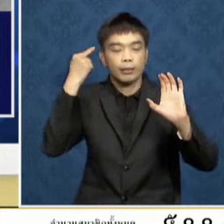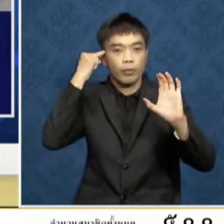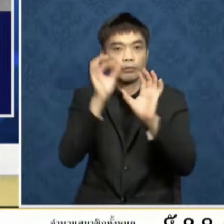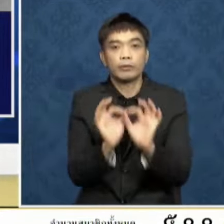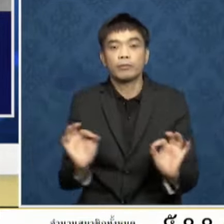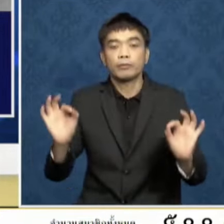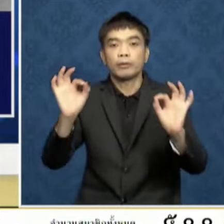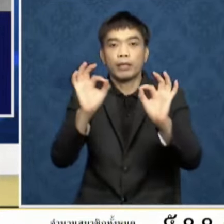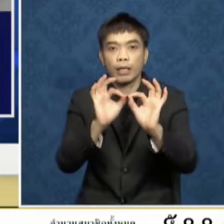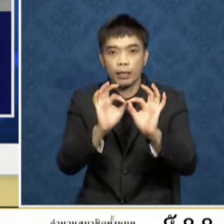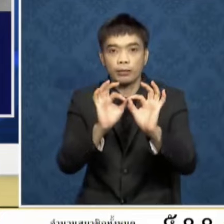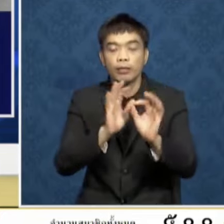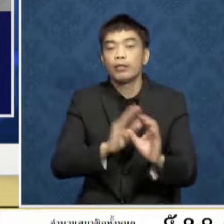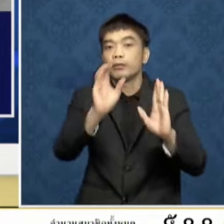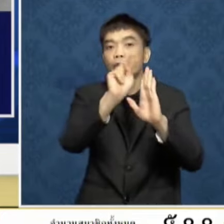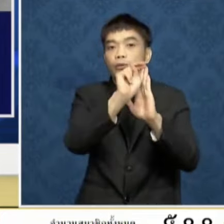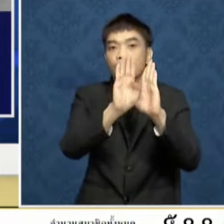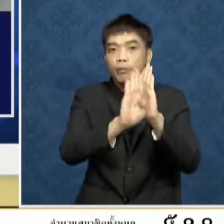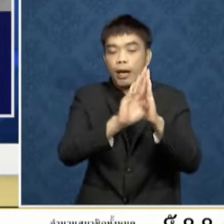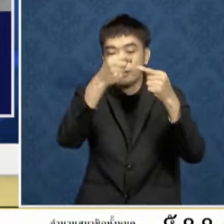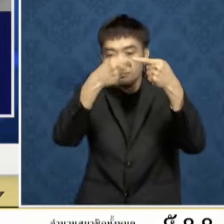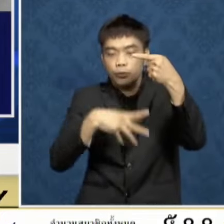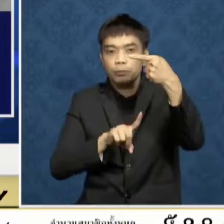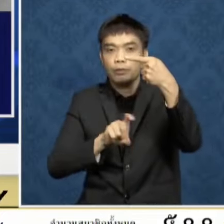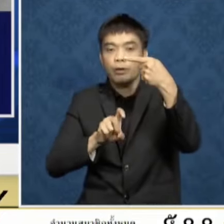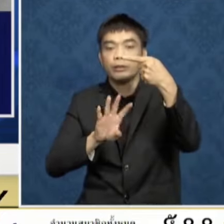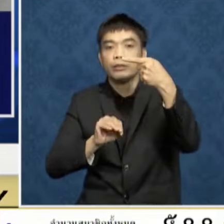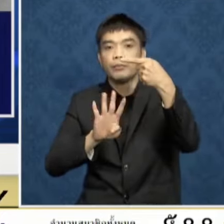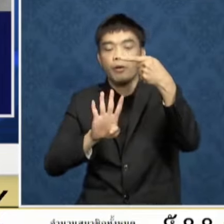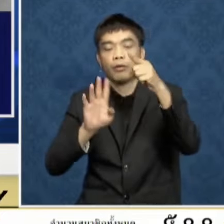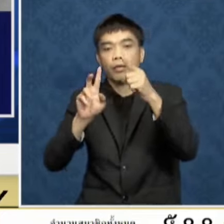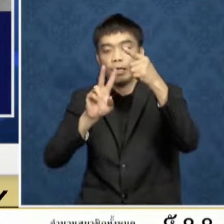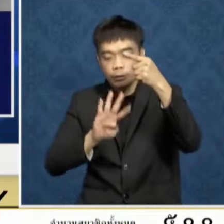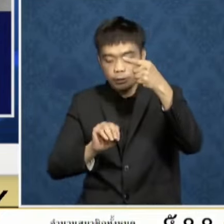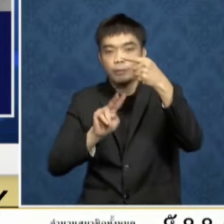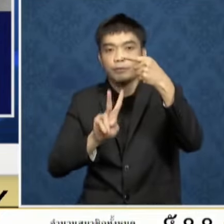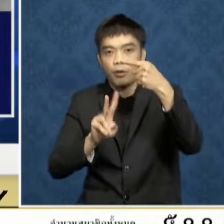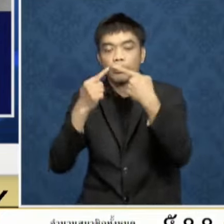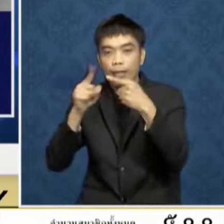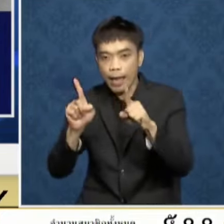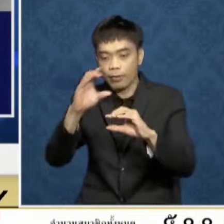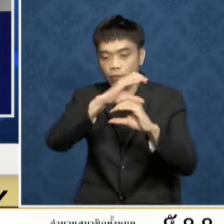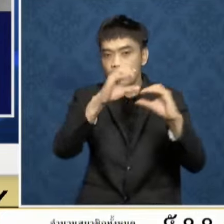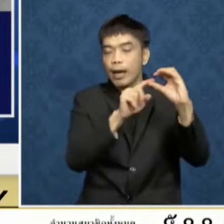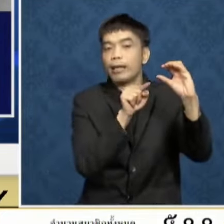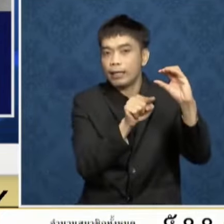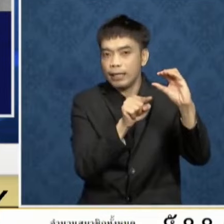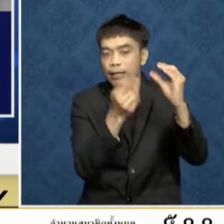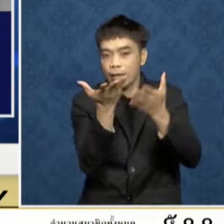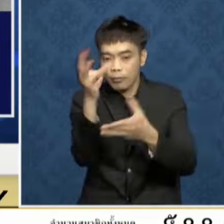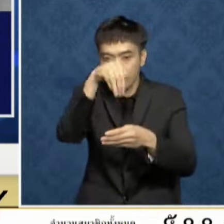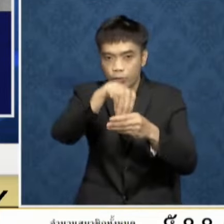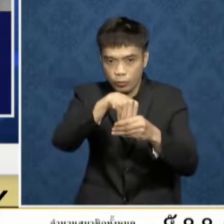ใช่ 1ใน142นโยบายสำคัญของรัฐบาลก็ตามค่ะแต่อย่างน้อยๆก็ยังมีอยู่แทรกใน